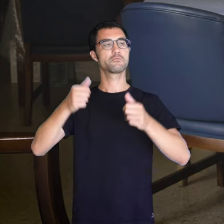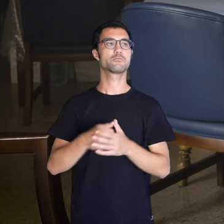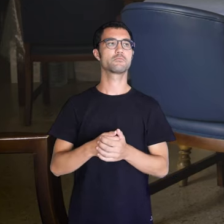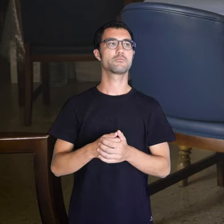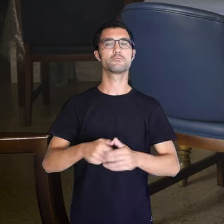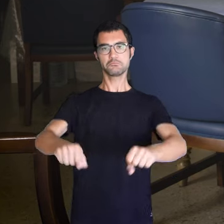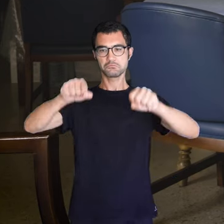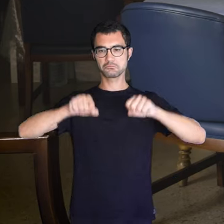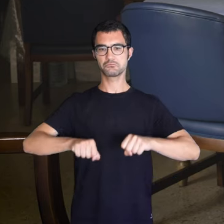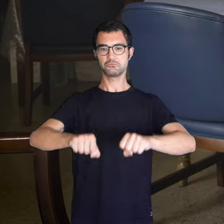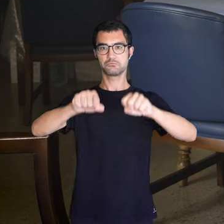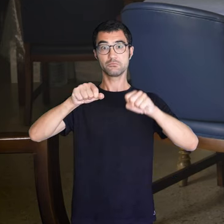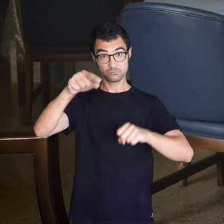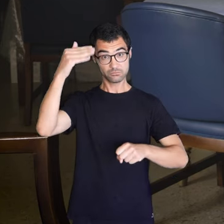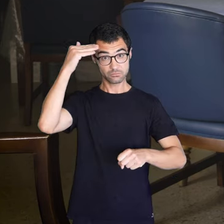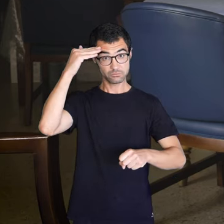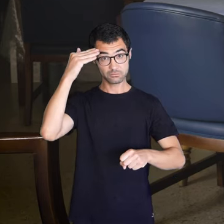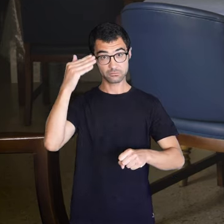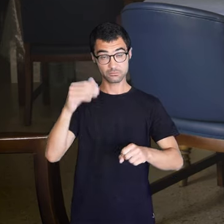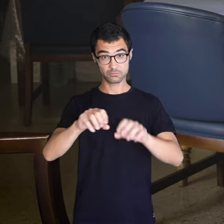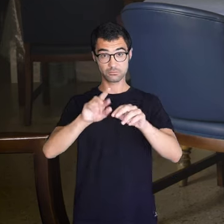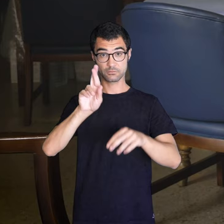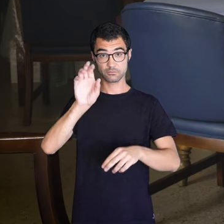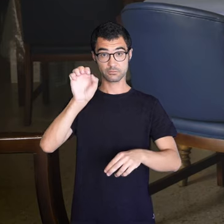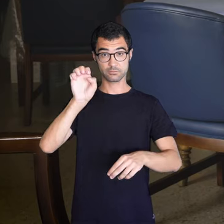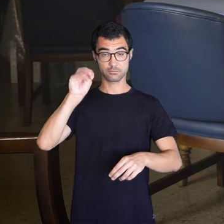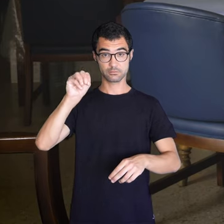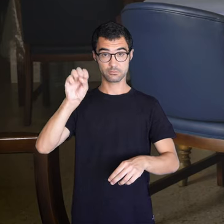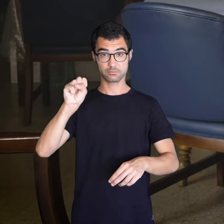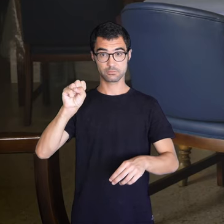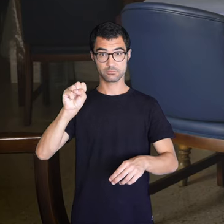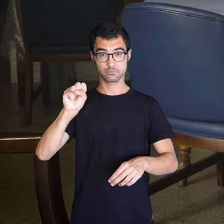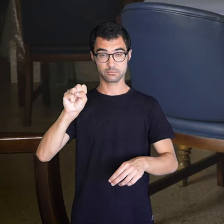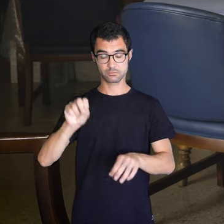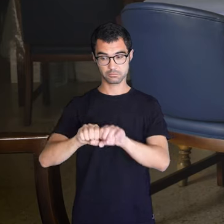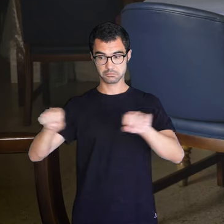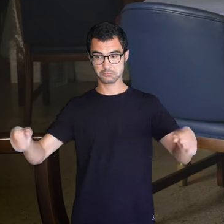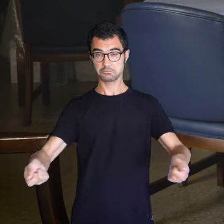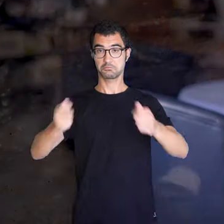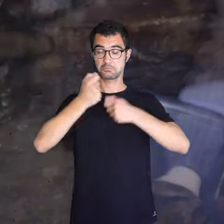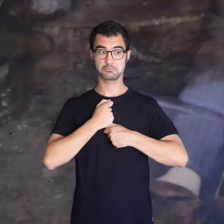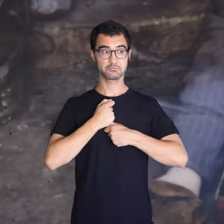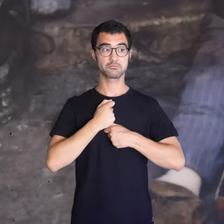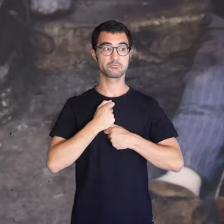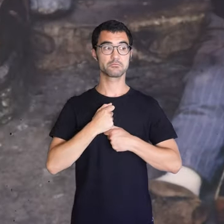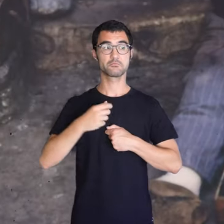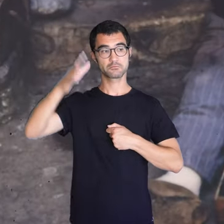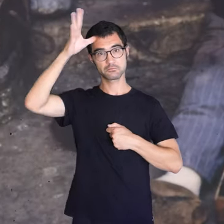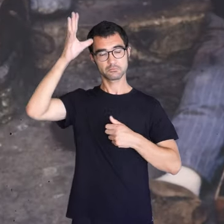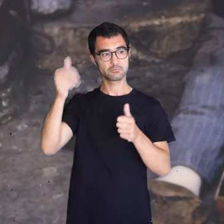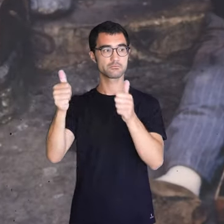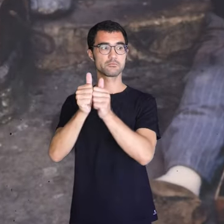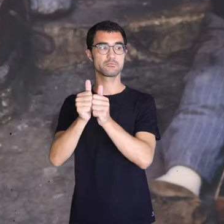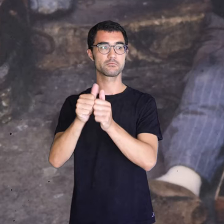un país de rens, que són rens. I no, entre a fugar amb un pare,